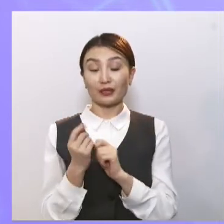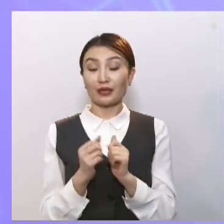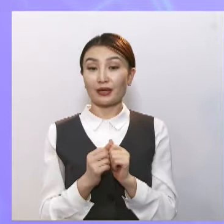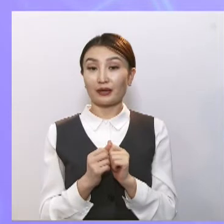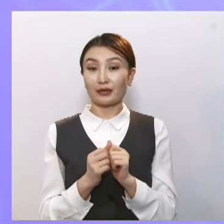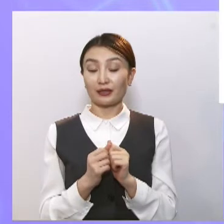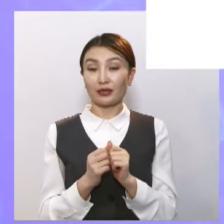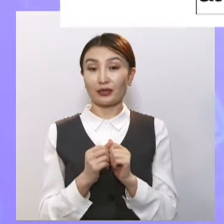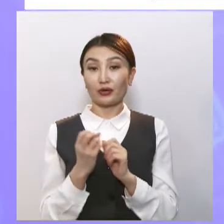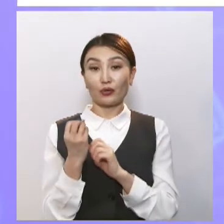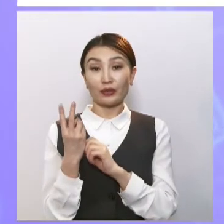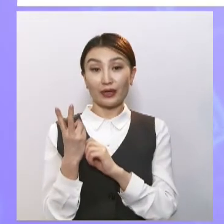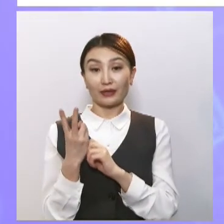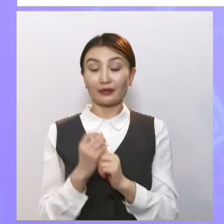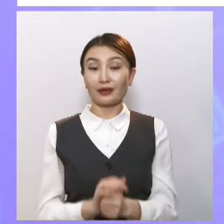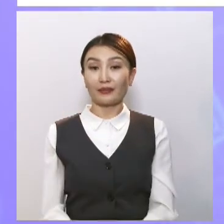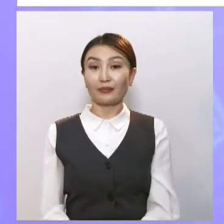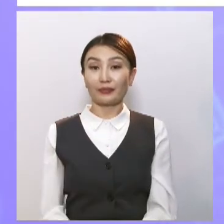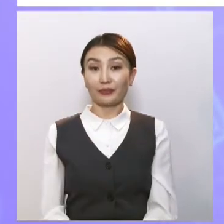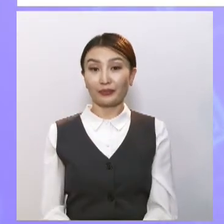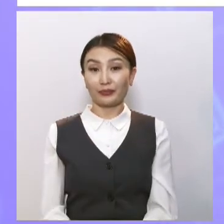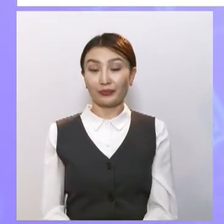11'de, 12'de.